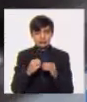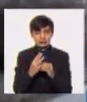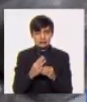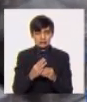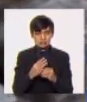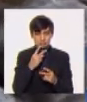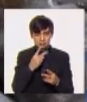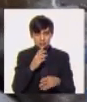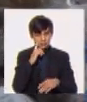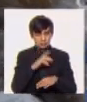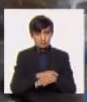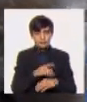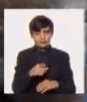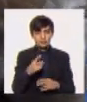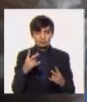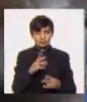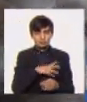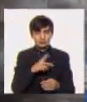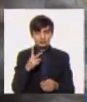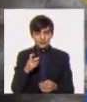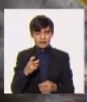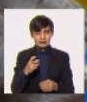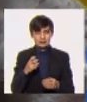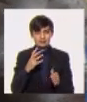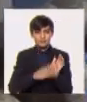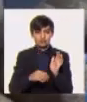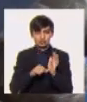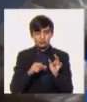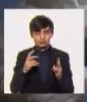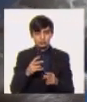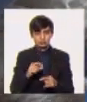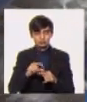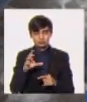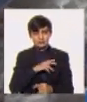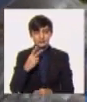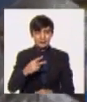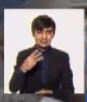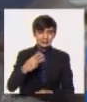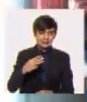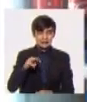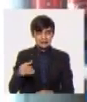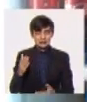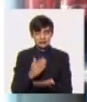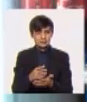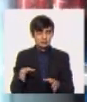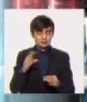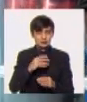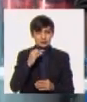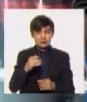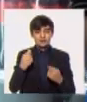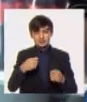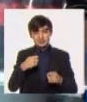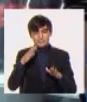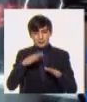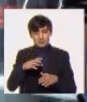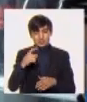Лева Толна. Да, оно 200... Ну, по-моему, 296 должно быть килограмм. Везде 20-30 тенге, везде есть повышение. Сауда орындарының өкілдері